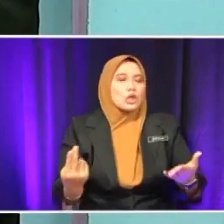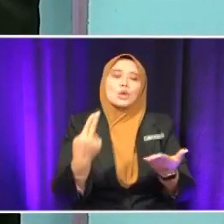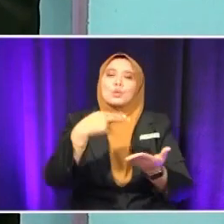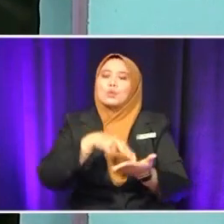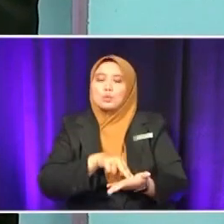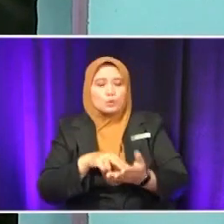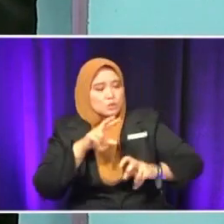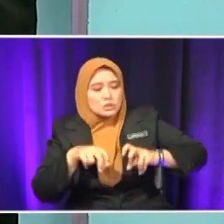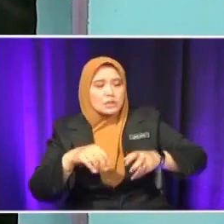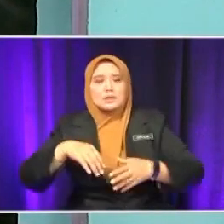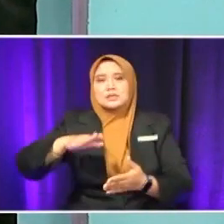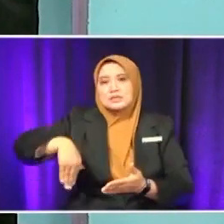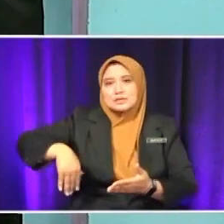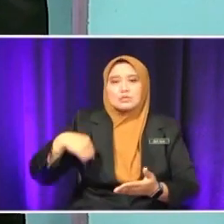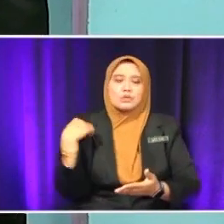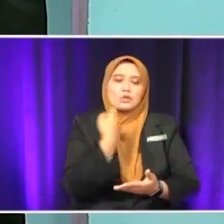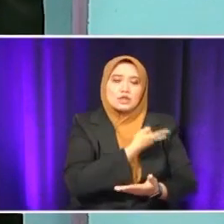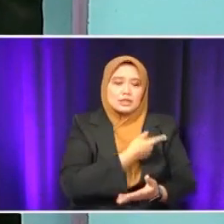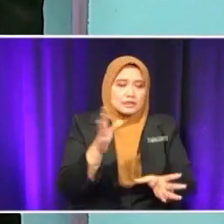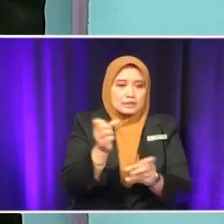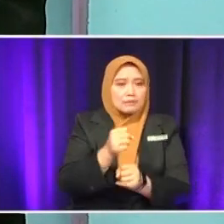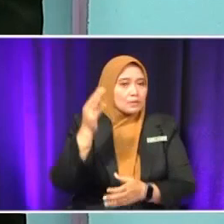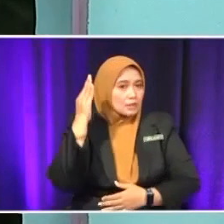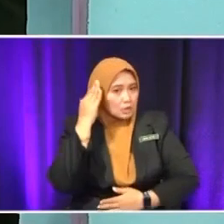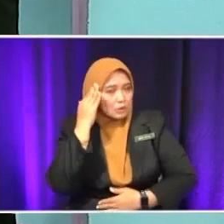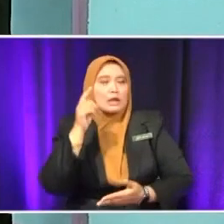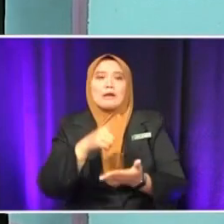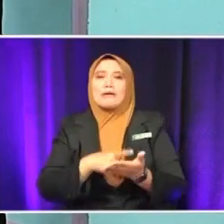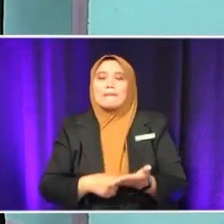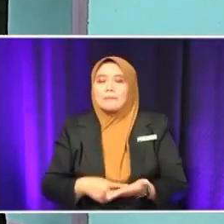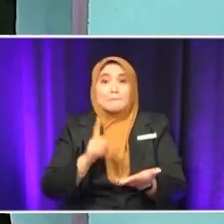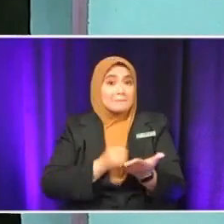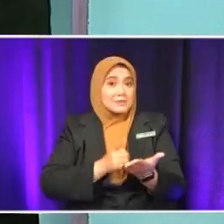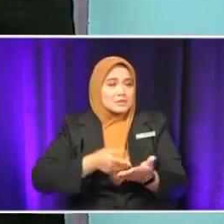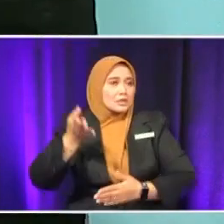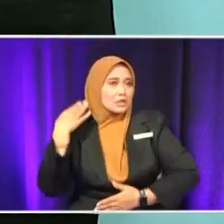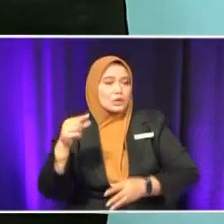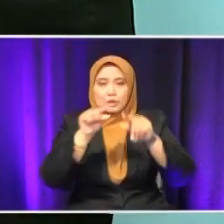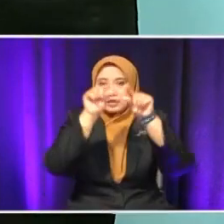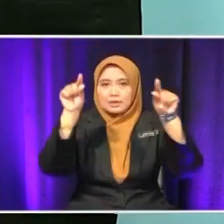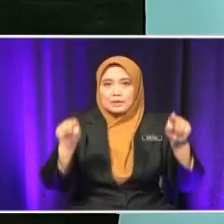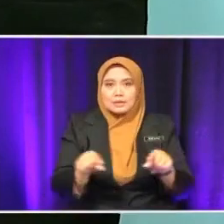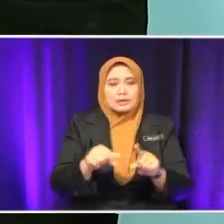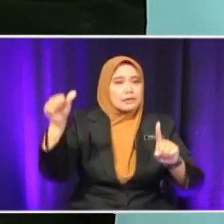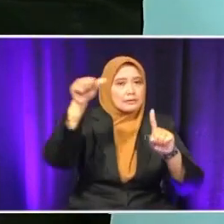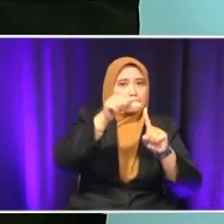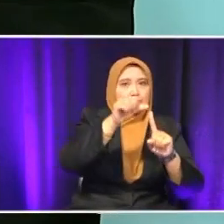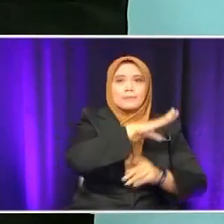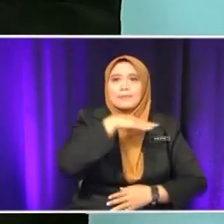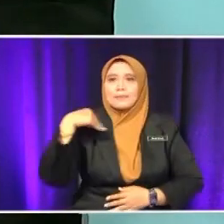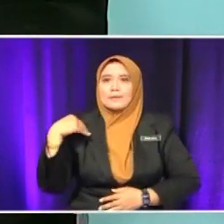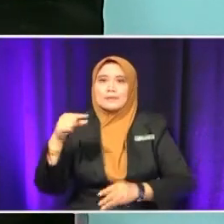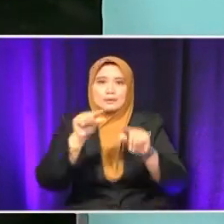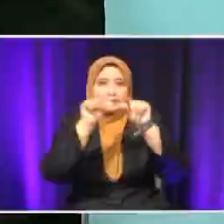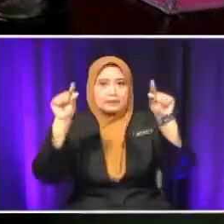sebelum kita dapat tahu lagi tentang apa yang kita bincang tadi, iaitu tentang graf terarah dan graf